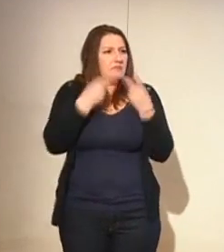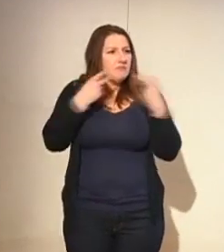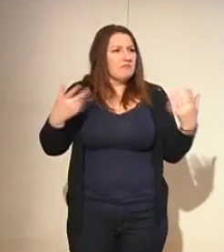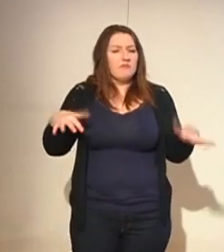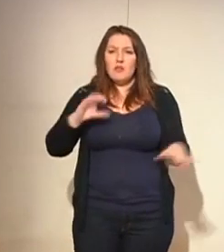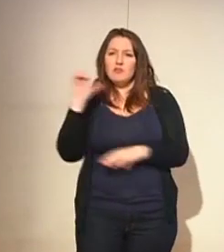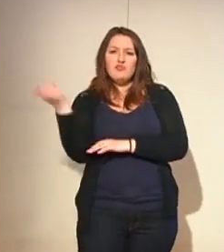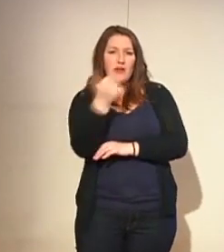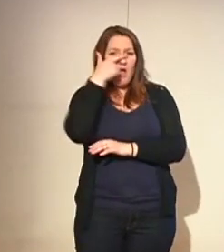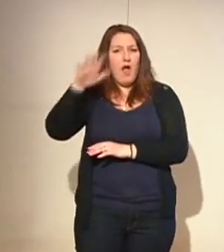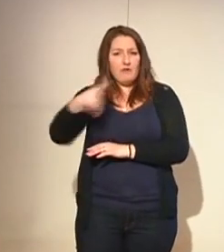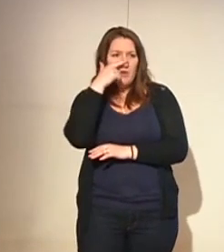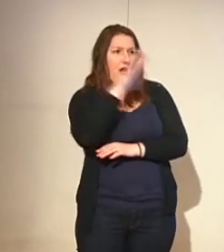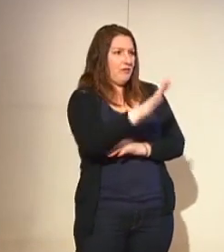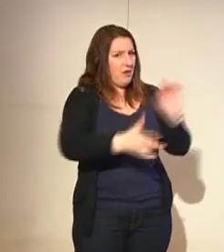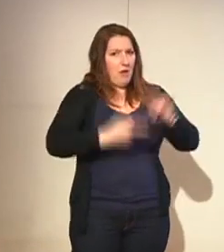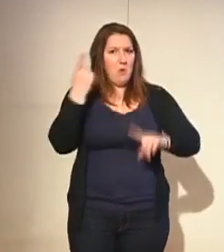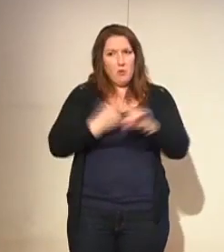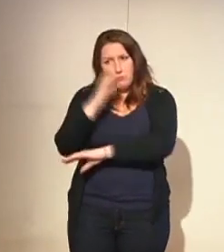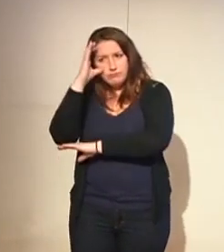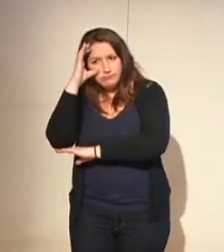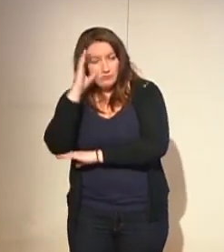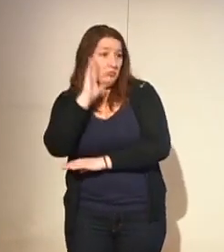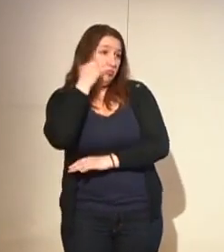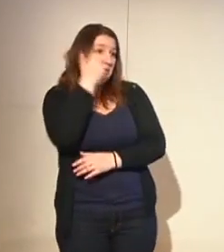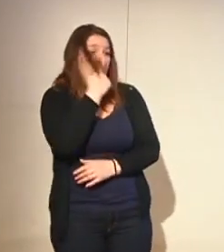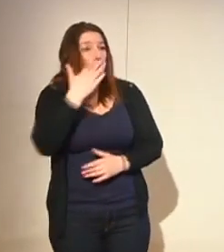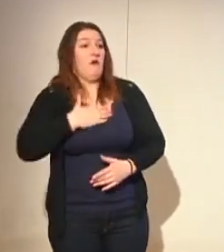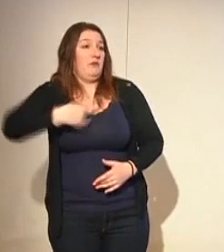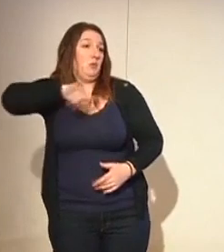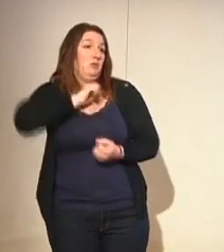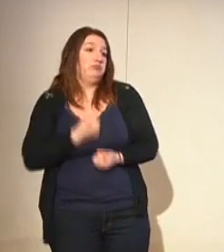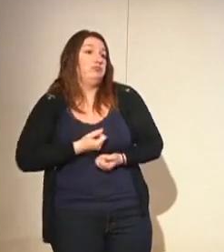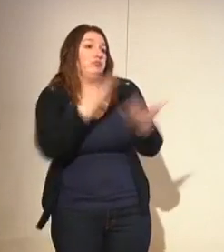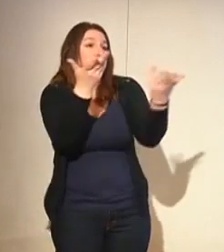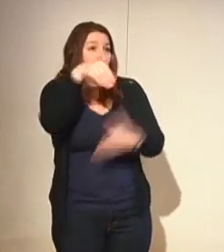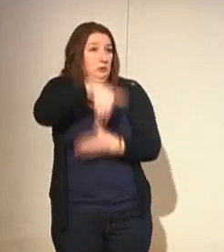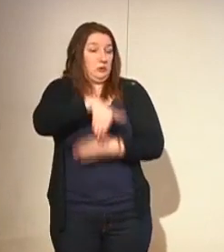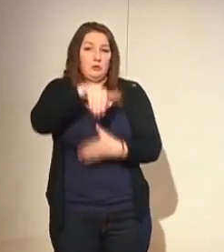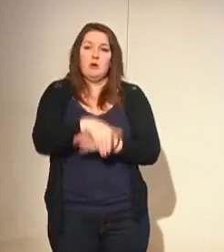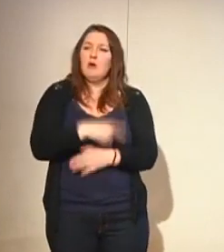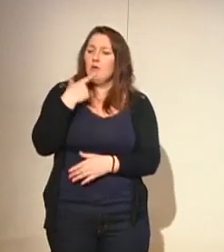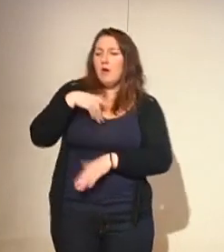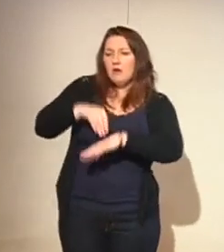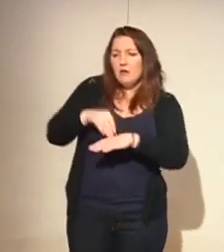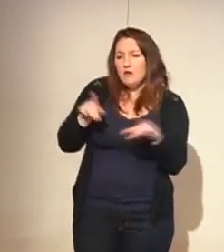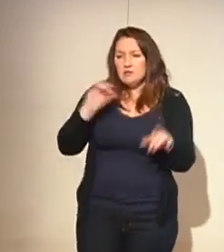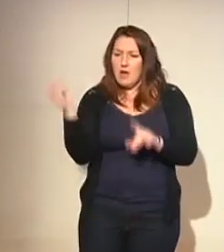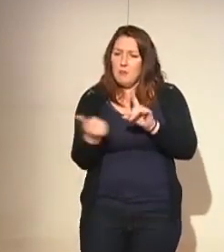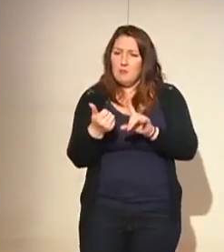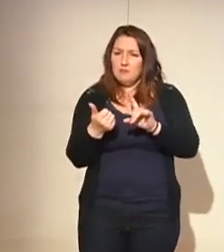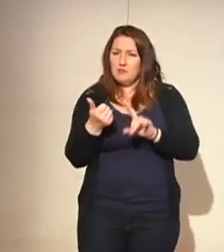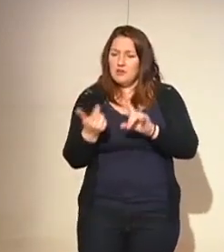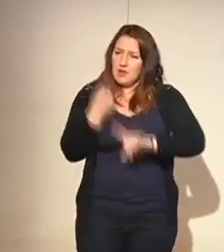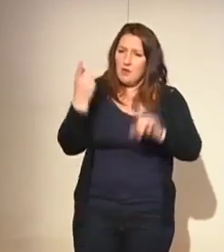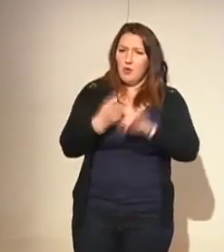d'être entendus c'est donc le nôtre ce soir vous nous avez dit aussi que vous souhaitiez que chacun sorte des postures visiblement tout